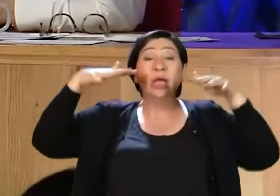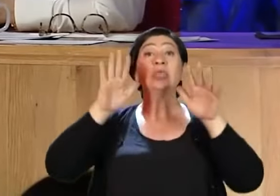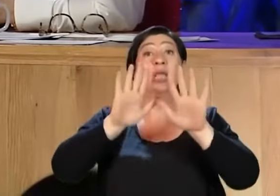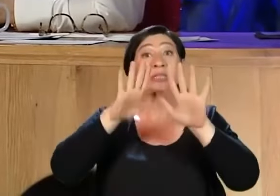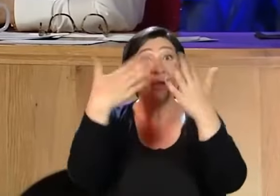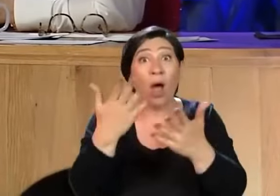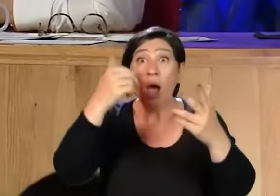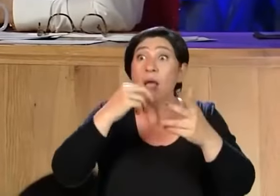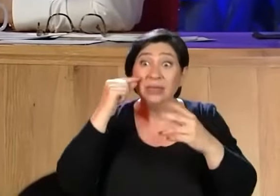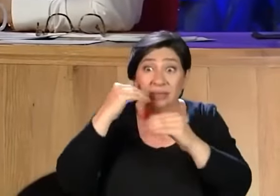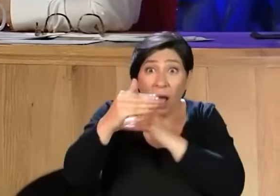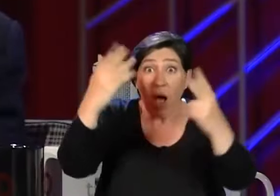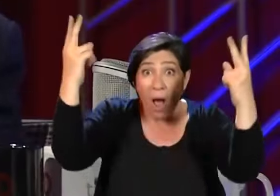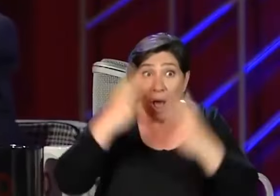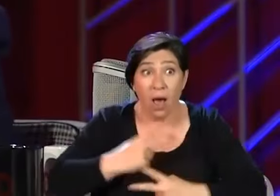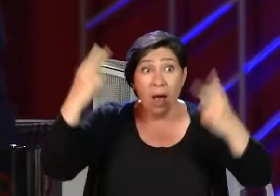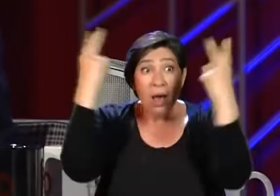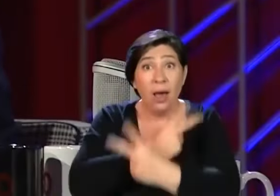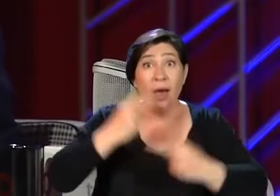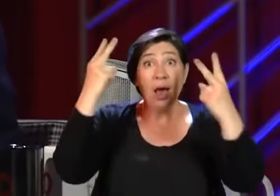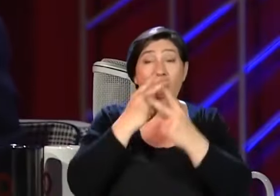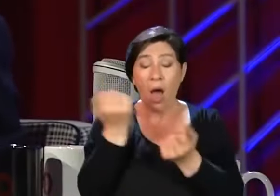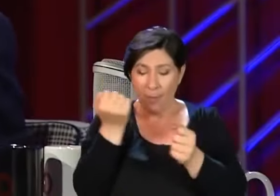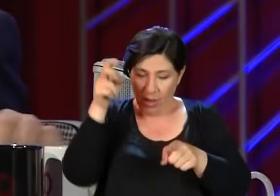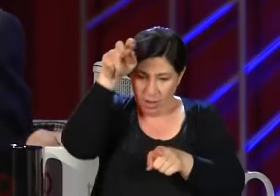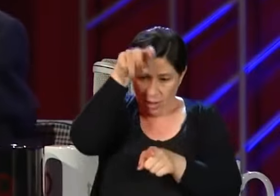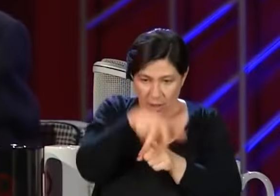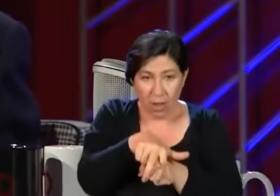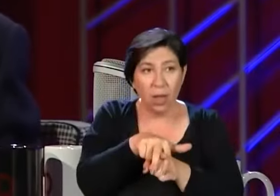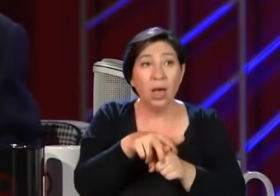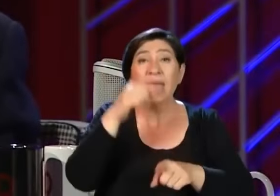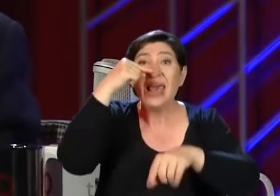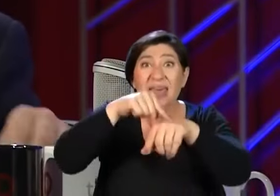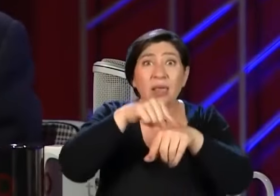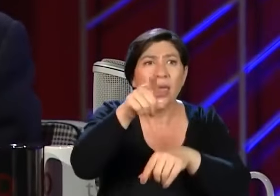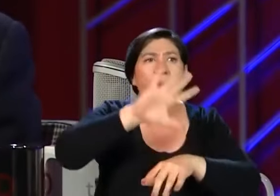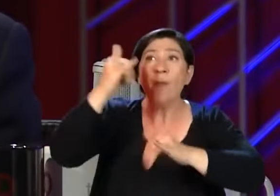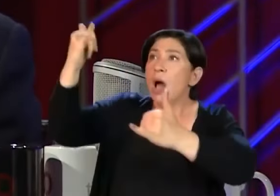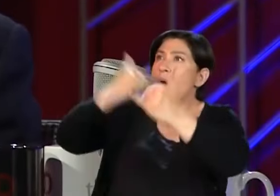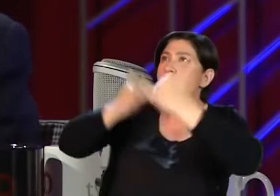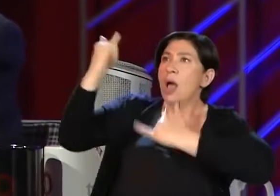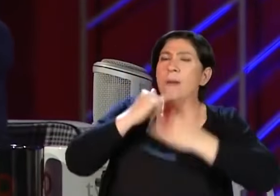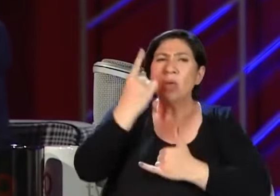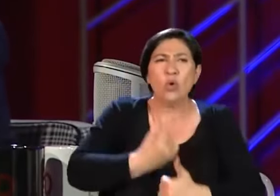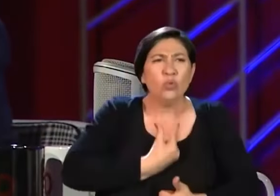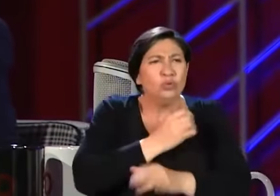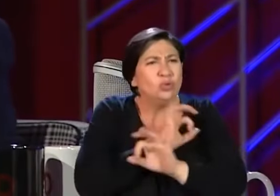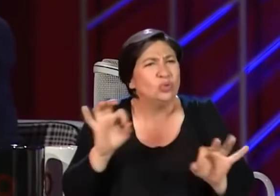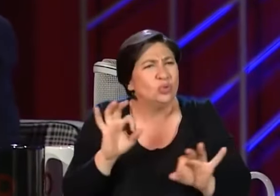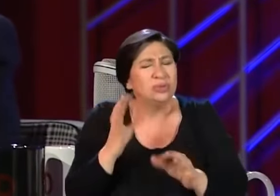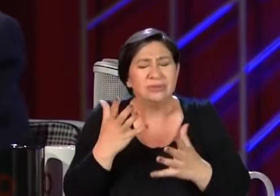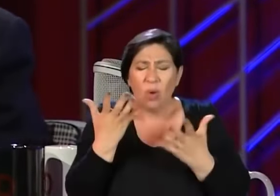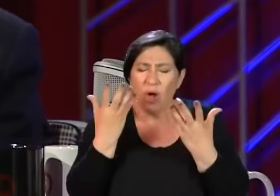var, ağlıyorlar insanlar, bir umutsuzluk. Arabaya bindim, ya inanın her arayan insanda bir umutsuzluk. Tabii ister